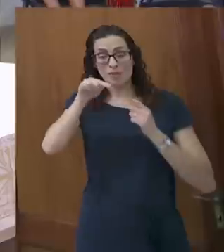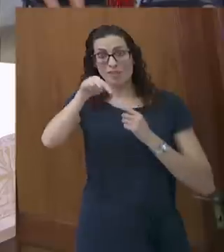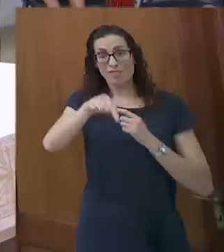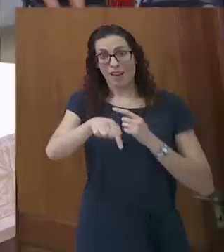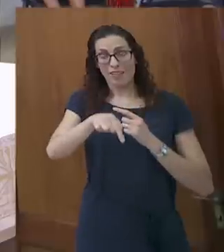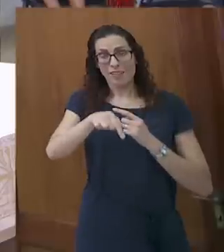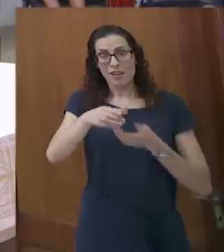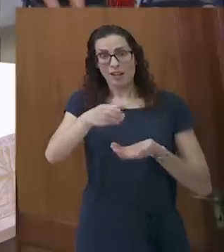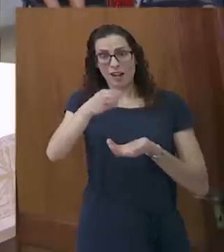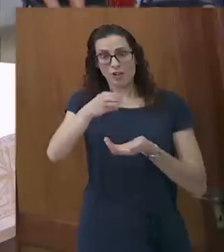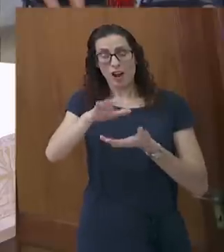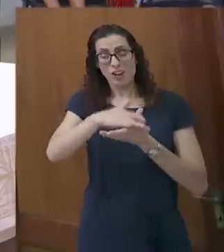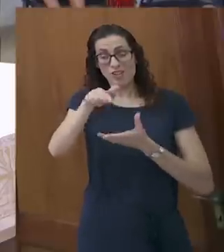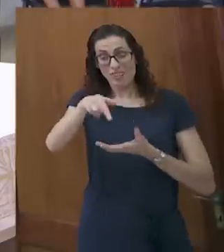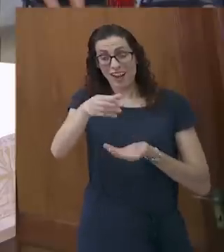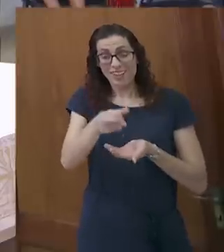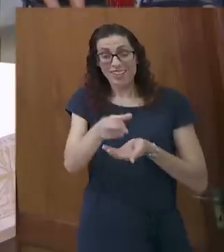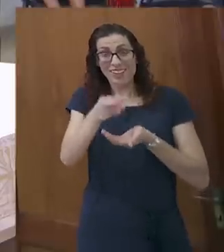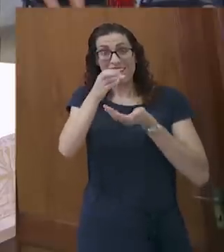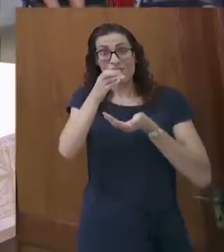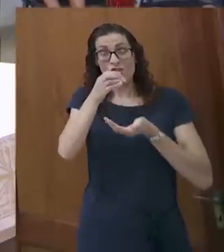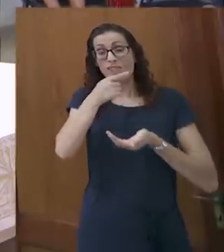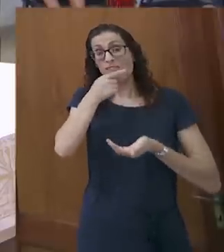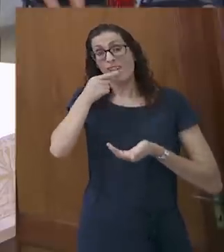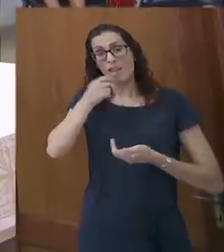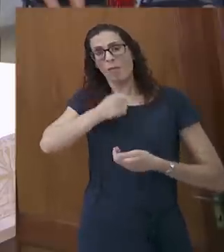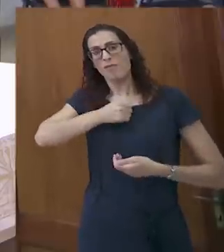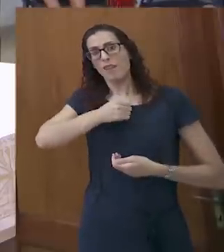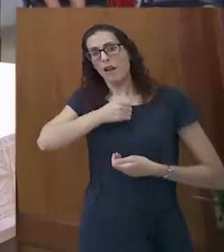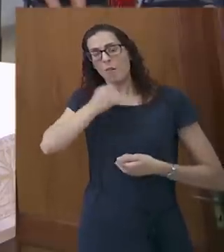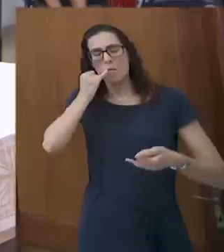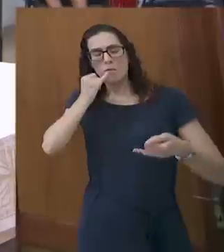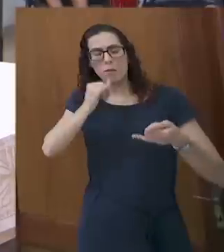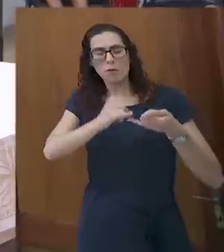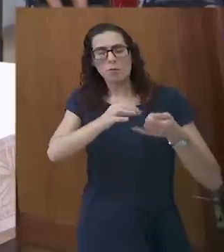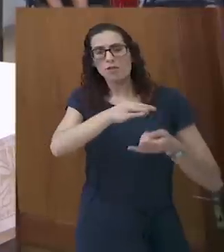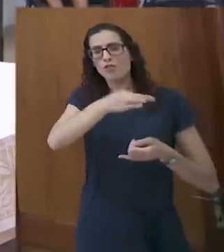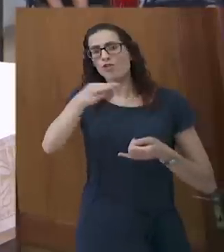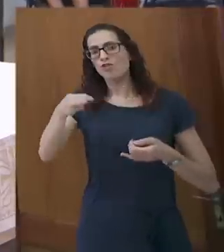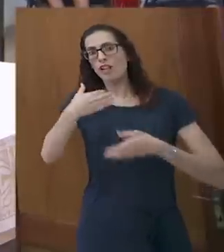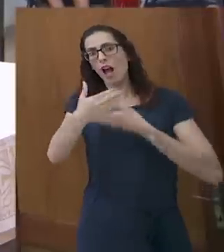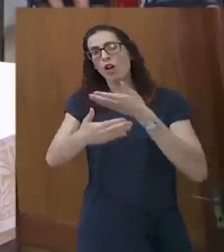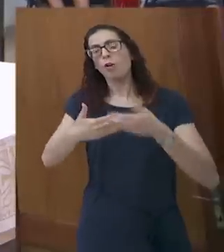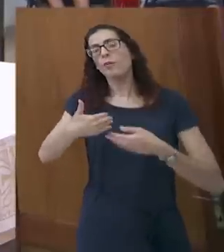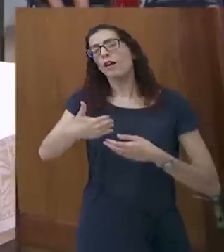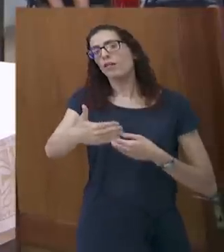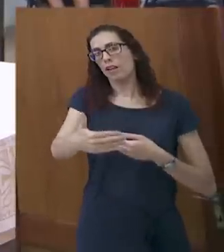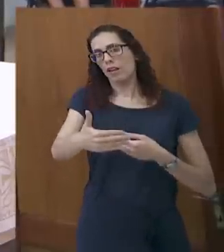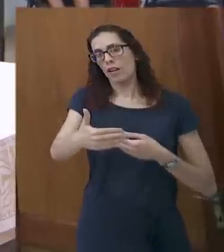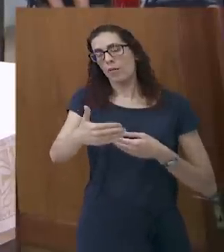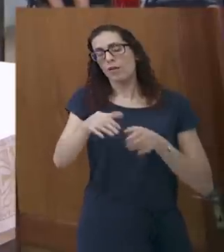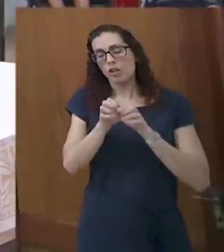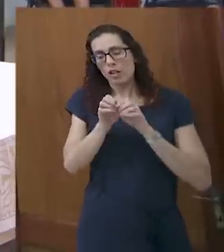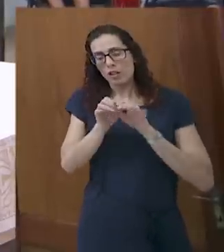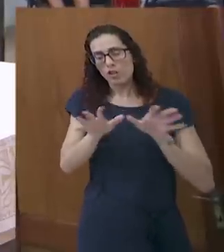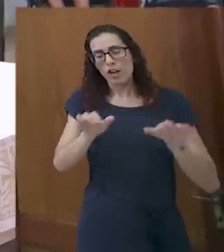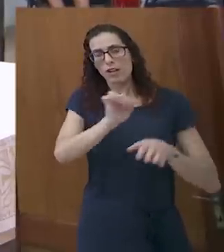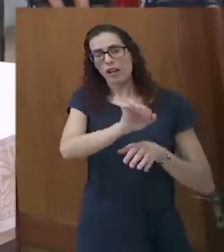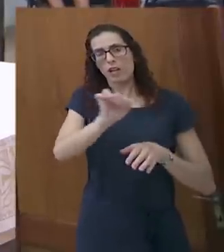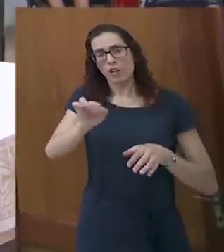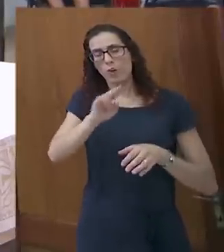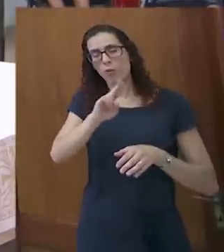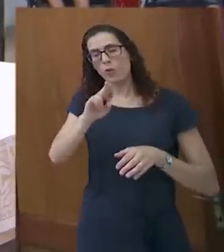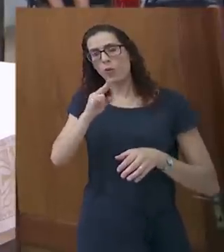l-koll għax dan huwa l-kalċi ta' demmi tal-patti ġdid li jibqa' dejjem id-demm li jixxeret għalikom u